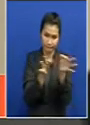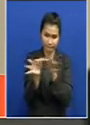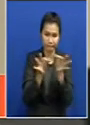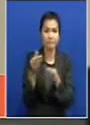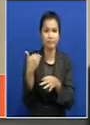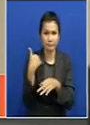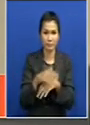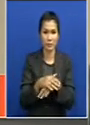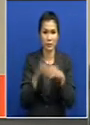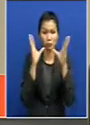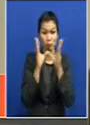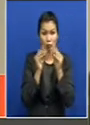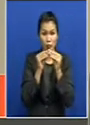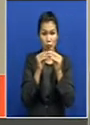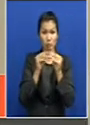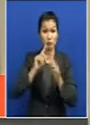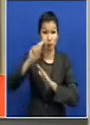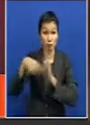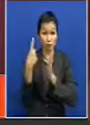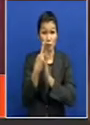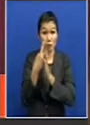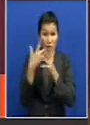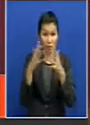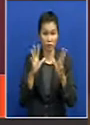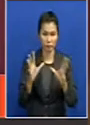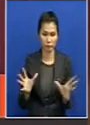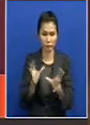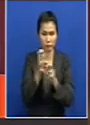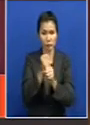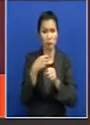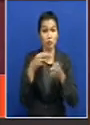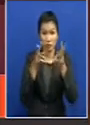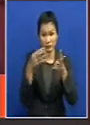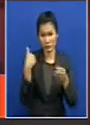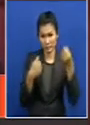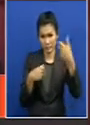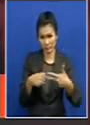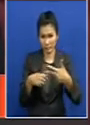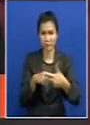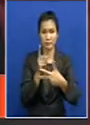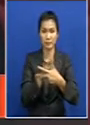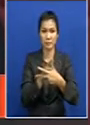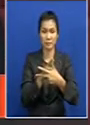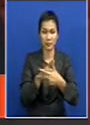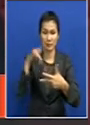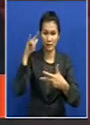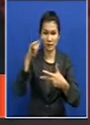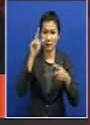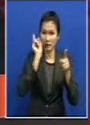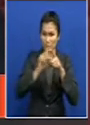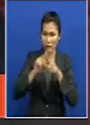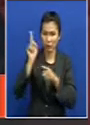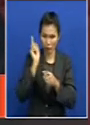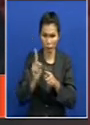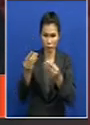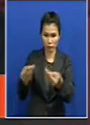มประชุมกันประมาณ1ชั่วโมงครับซึ่งได้ข้อสรุป3แนวทางด้วยกัน1ทุกสายการบินต้องส่งแผน